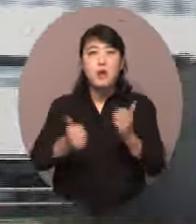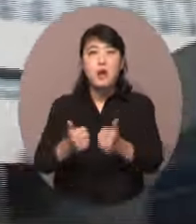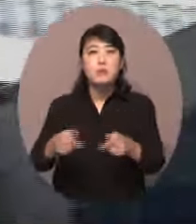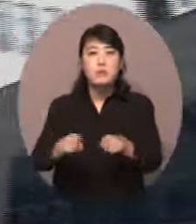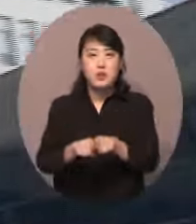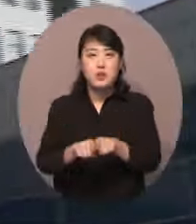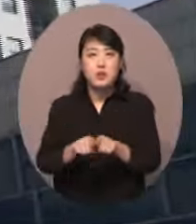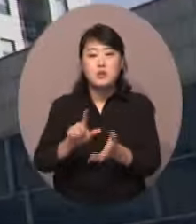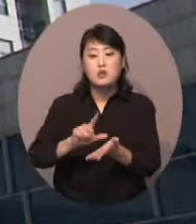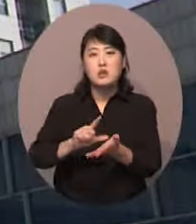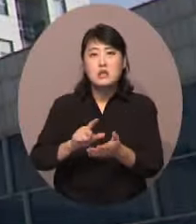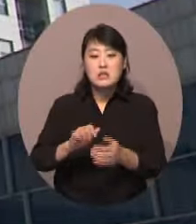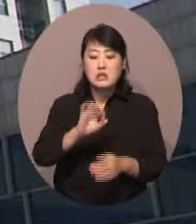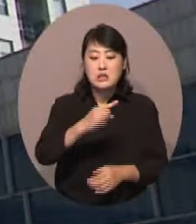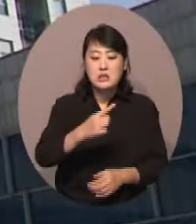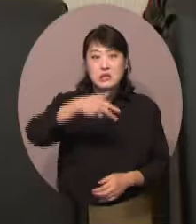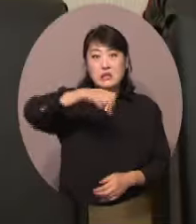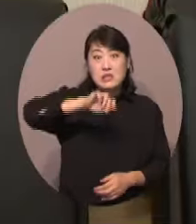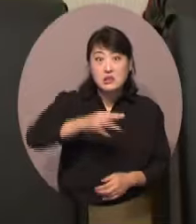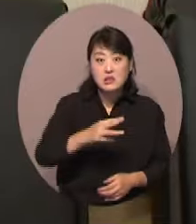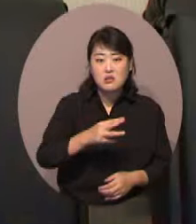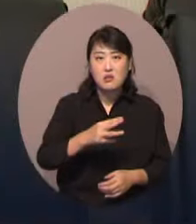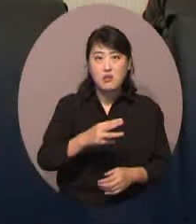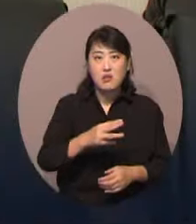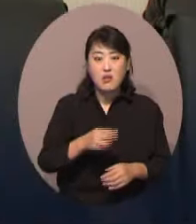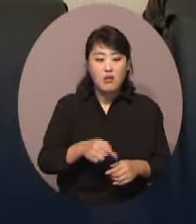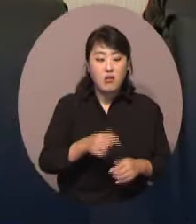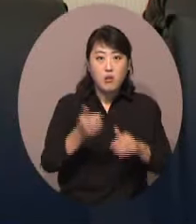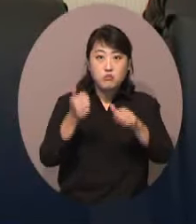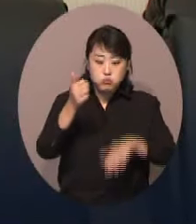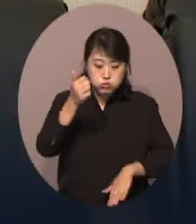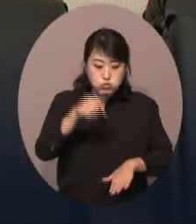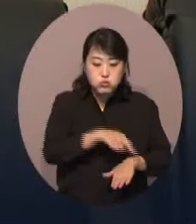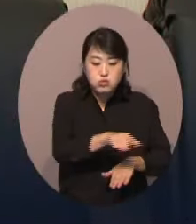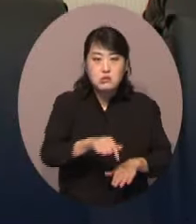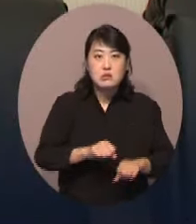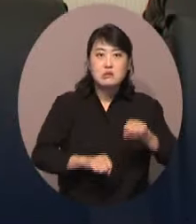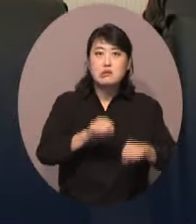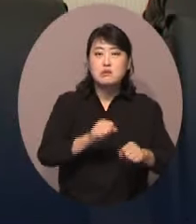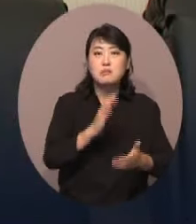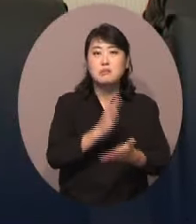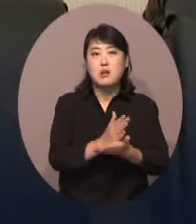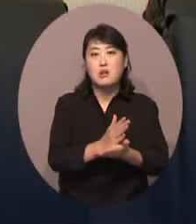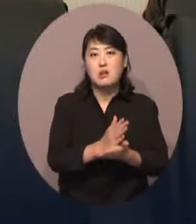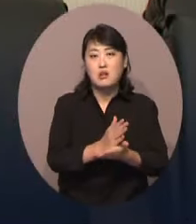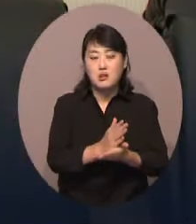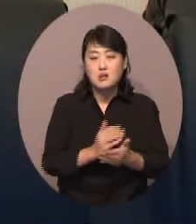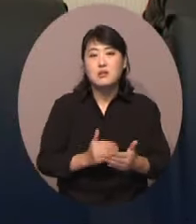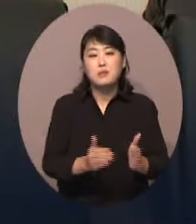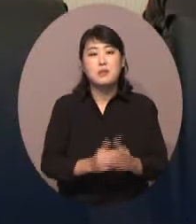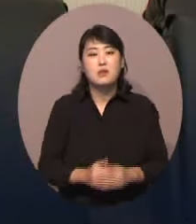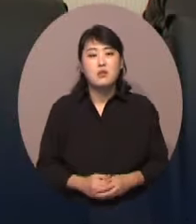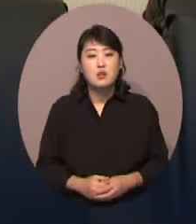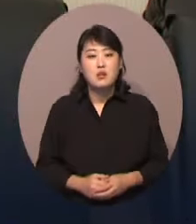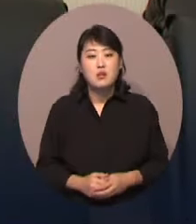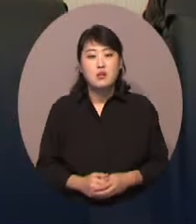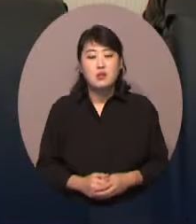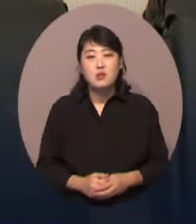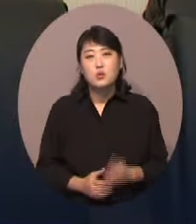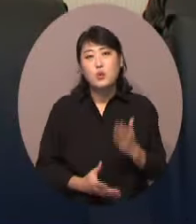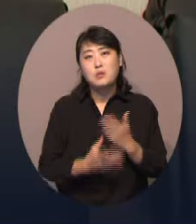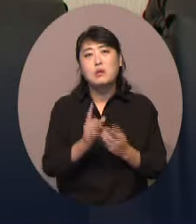조례안 재정을 추진했습니다 종합적인 어떤 균형 강 있는 그런 어떤 대책이